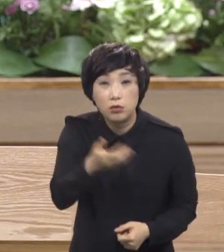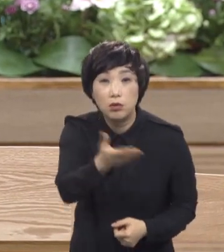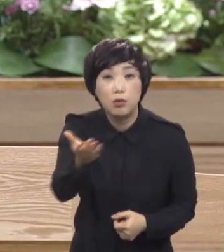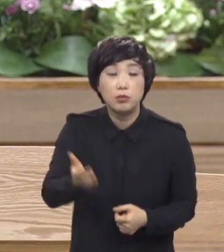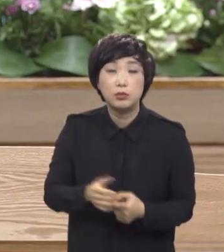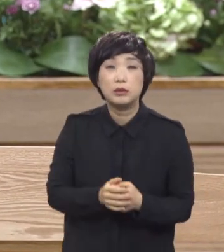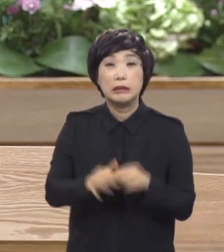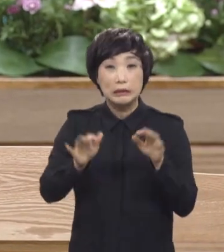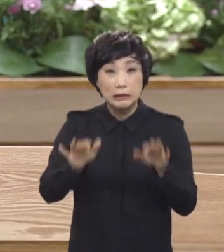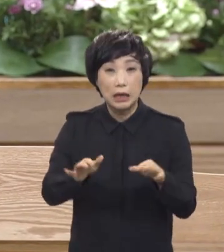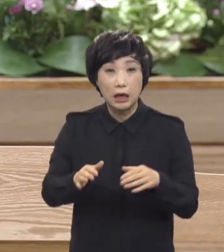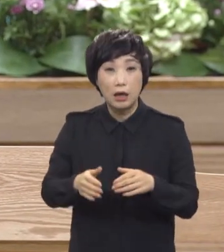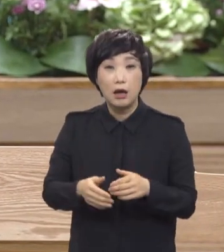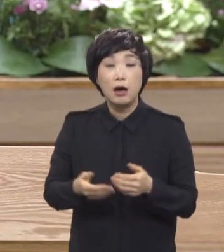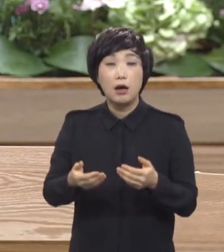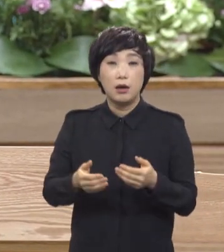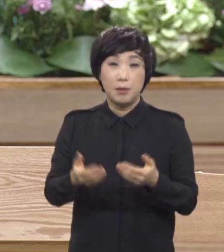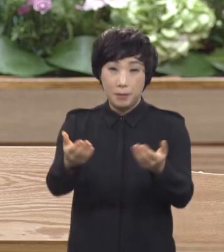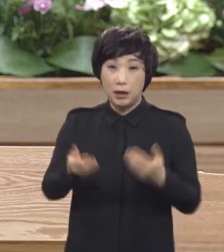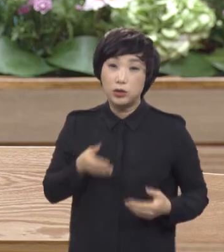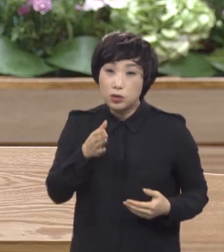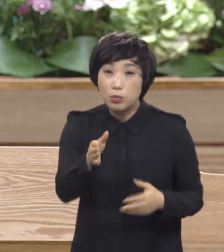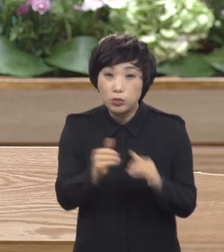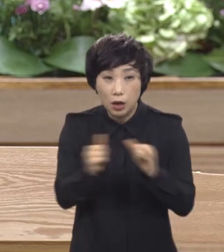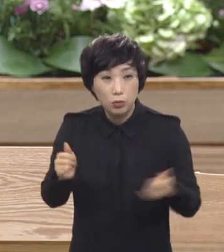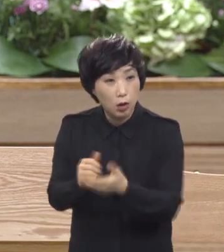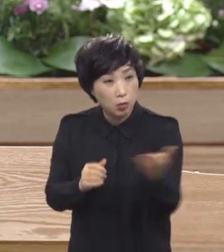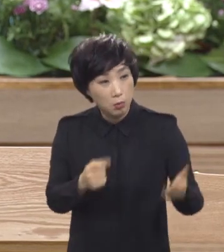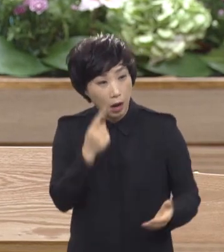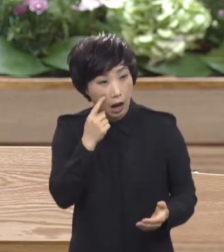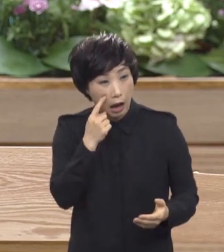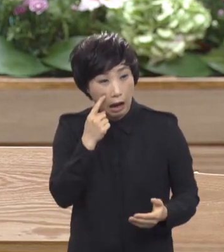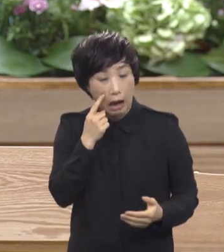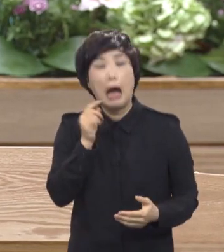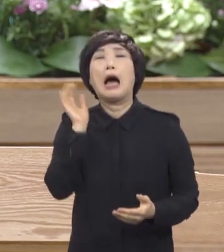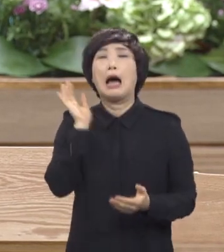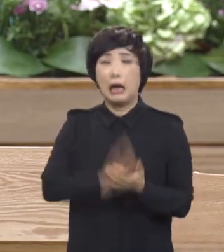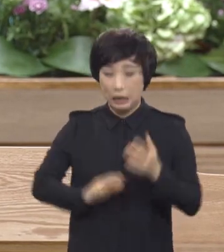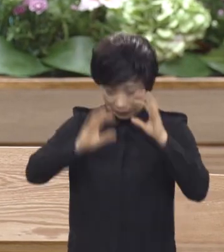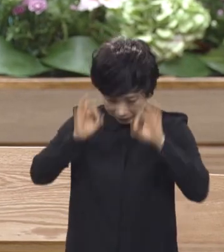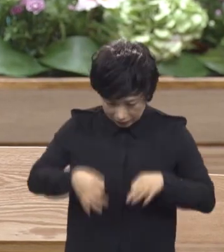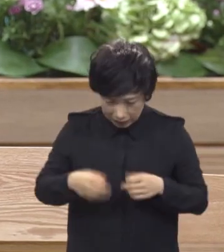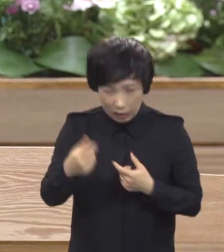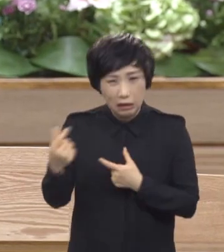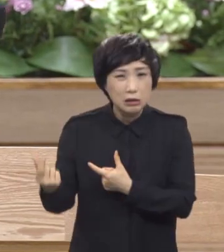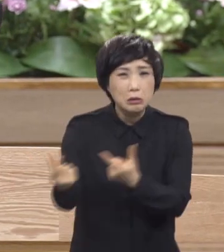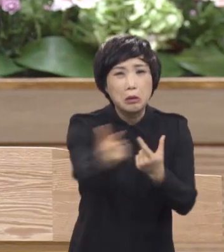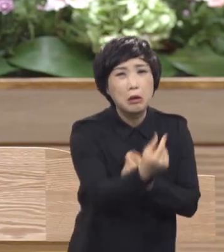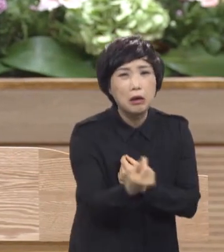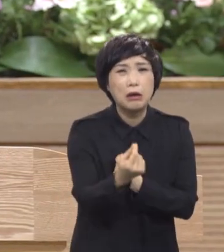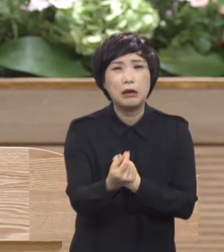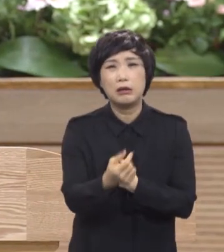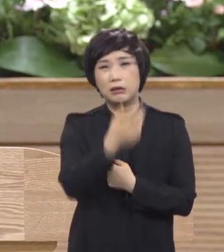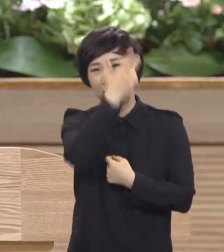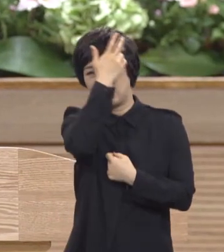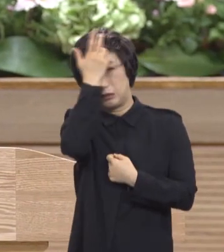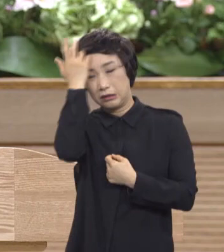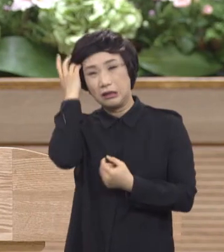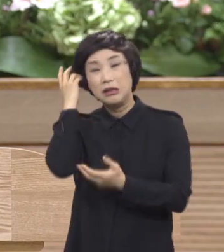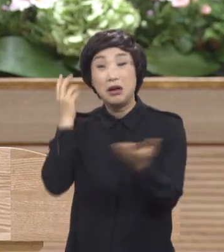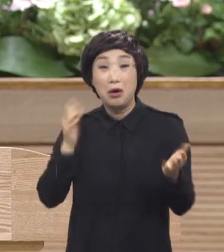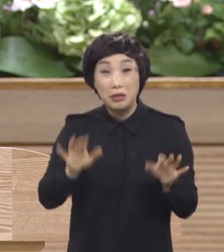정말로 받지를 원하는 사람을 가만히 보면 지가 그런 사람이야 지가 그런 사람 예